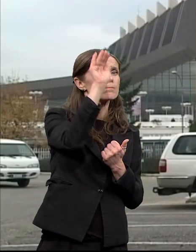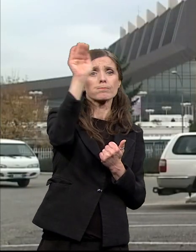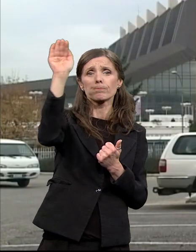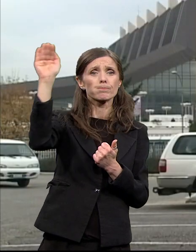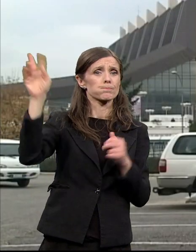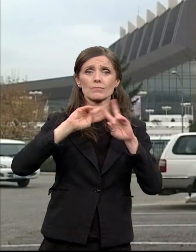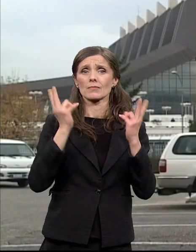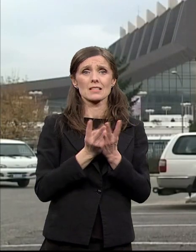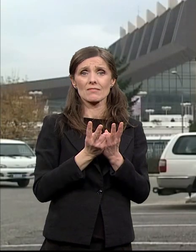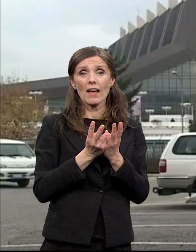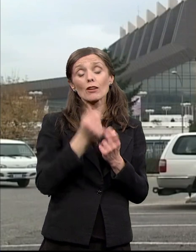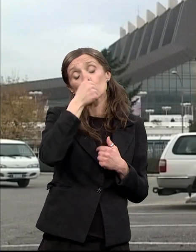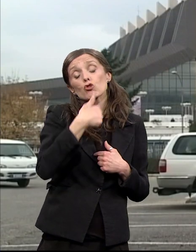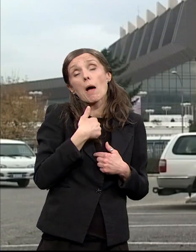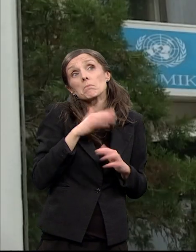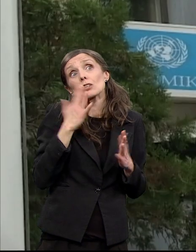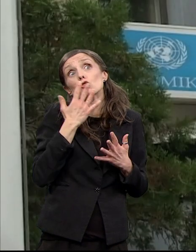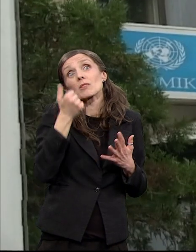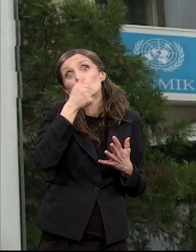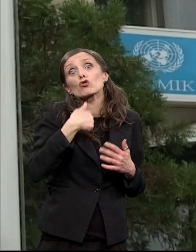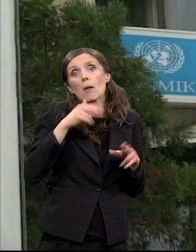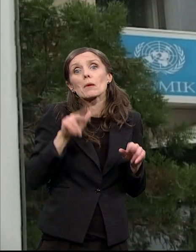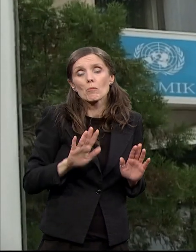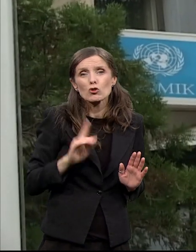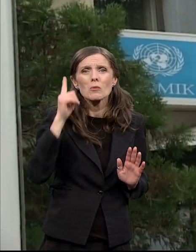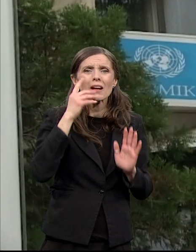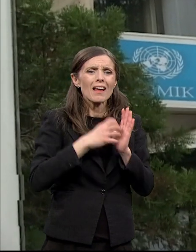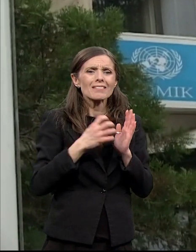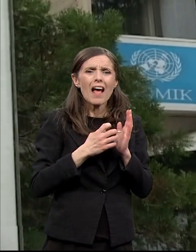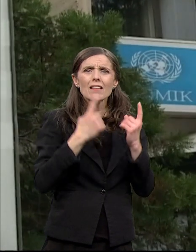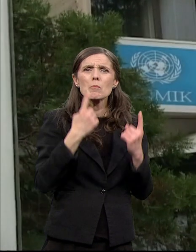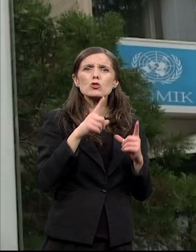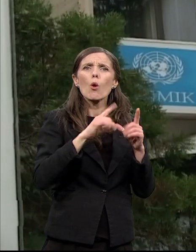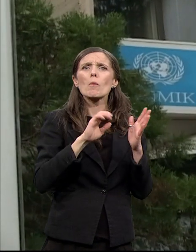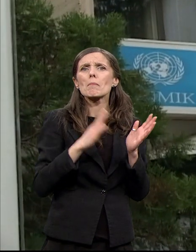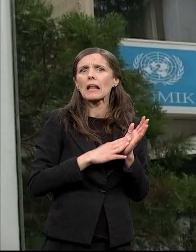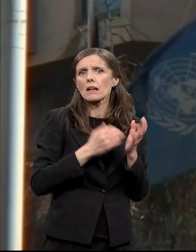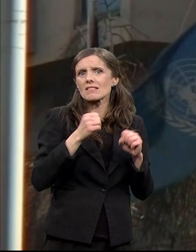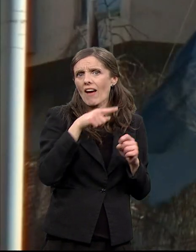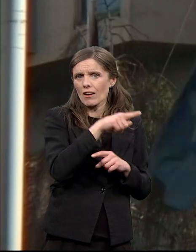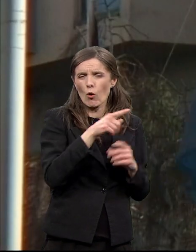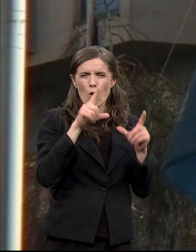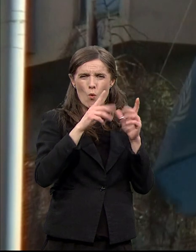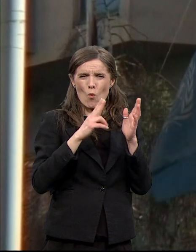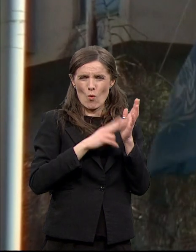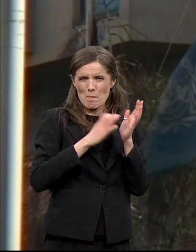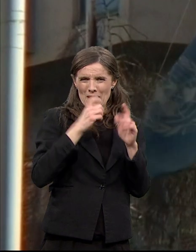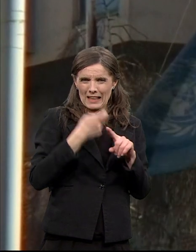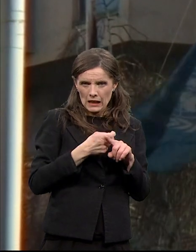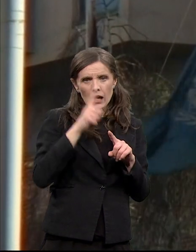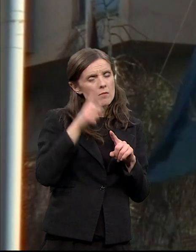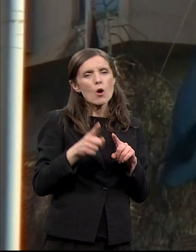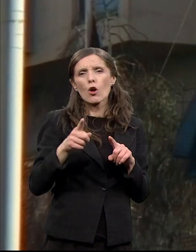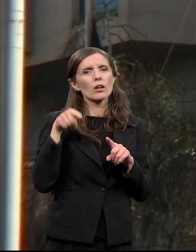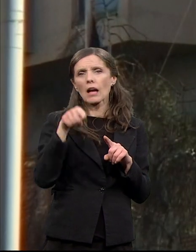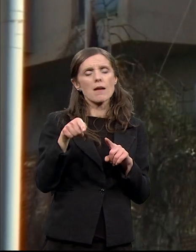što mi, čini mi se, možemo, to je, s obzirom da još uvijek postoji formalni mandat UNMIK-a, da tražimo da se izvršne nadležnosti UNMIK-a kada je reč o